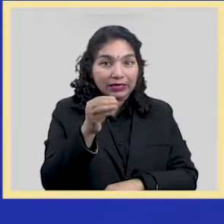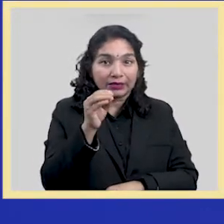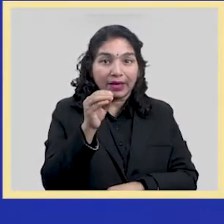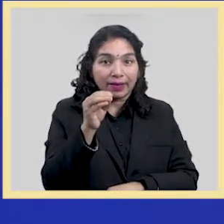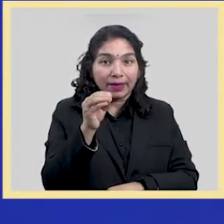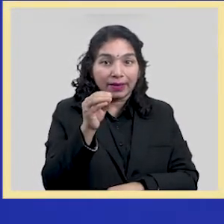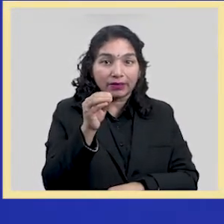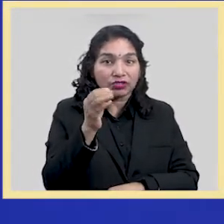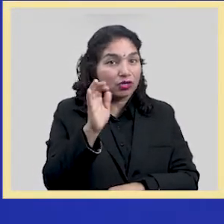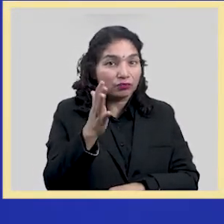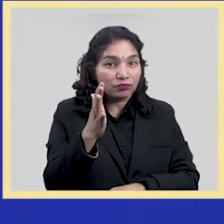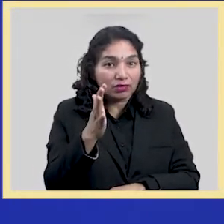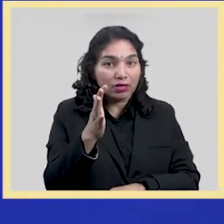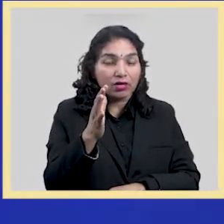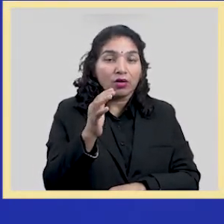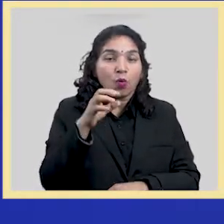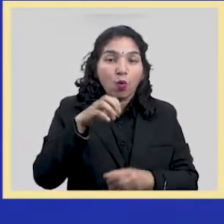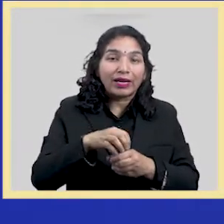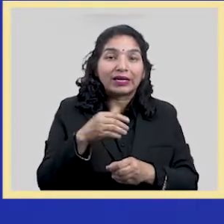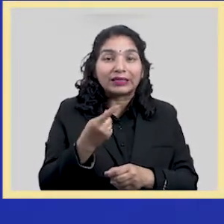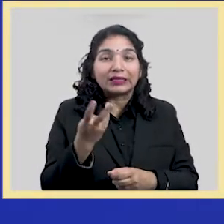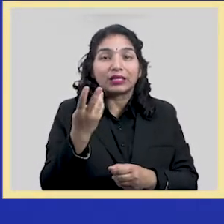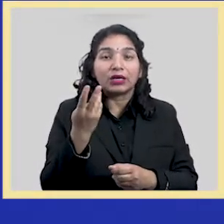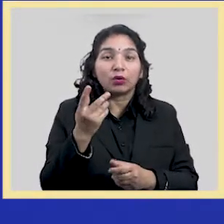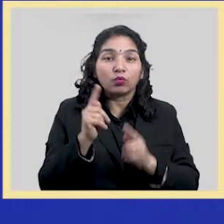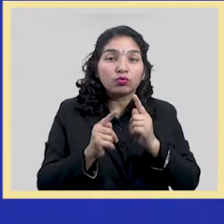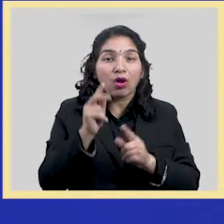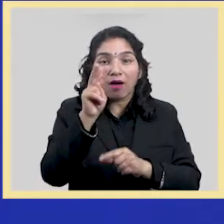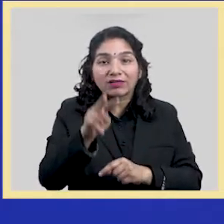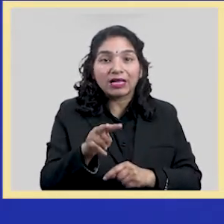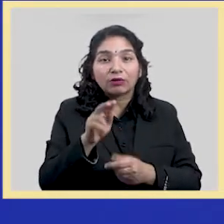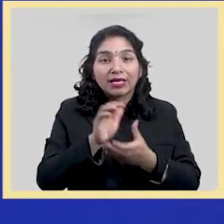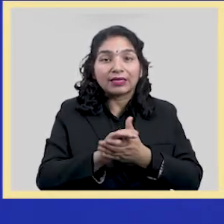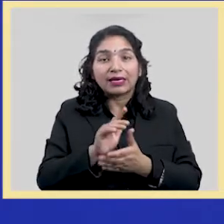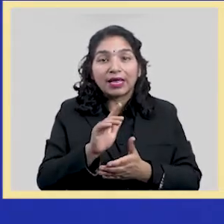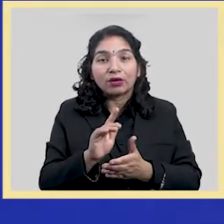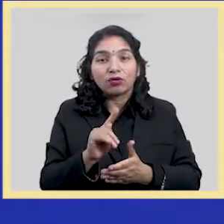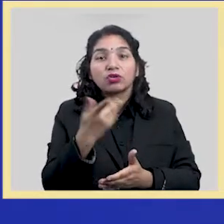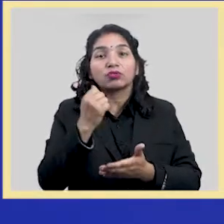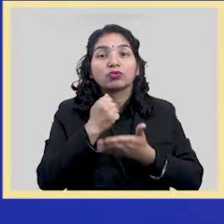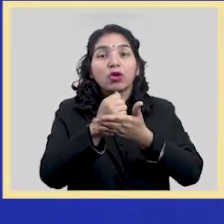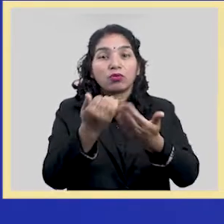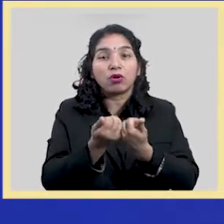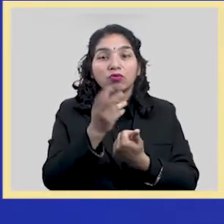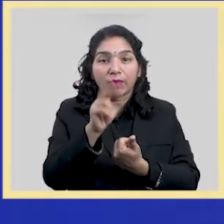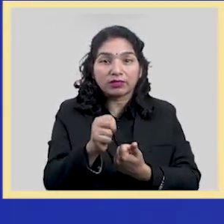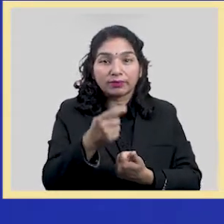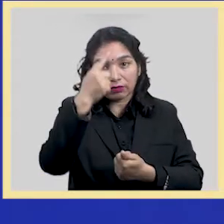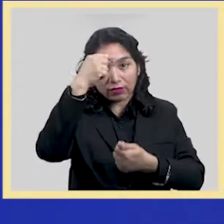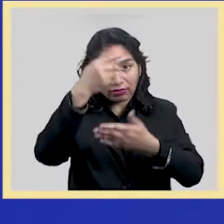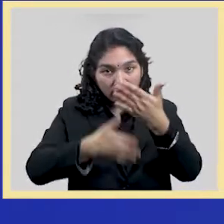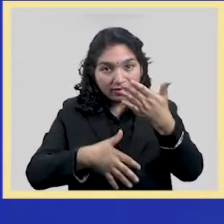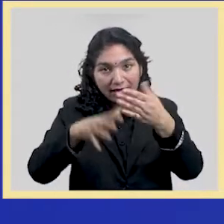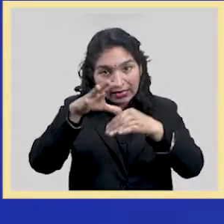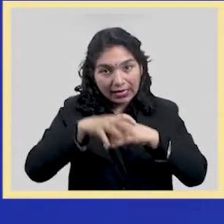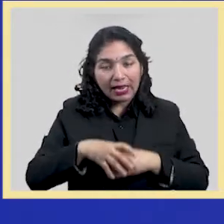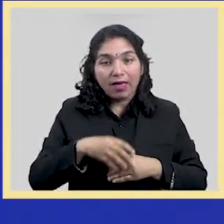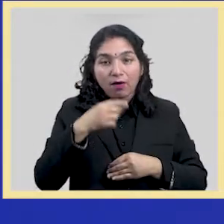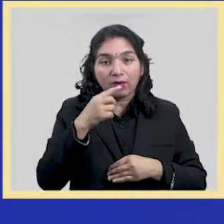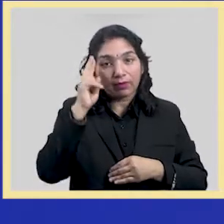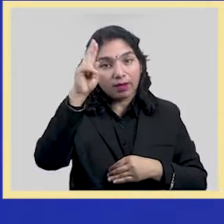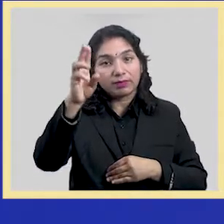सक्ने अवस्था पनि होइन, कम्तीमा नि उहाँहरूलाई के कति चाहिन्छ, कुन कुन अवस्थाको साथीहरूलाई के सहयोग गर्नुपर्छ भन्ने कुरा चाहिँ नि हामीले एउटा तथ्याङ्क लिएर आउन सक्यौँ